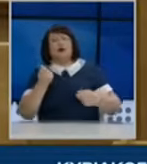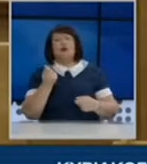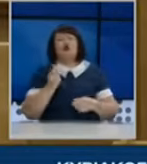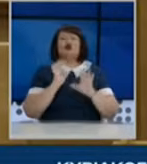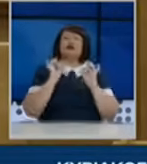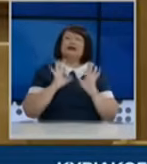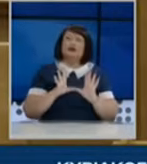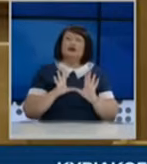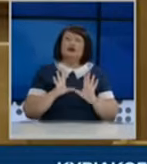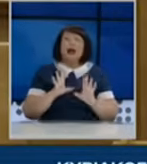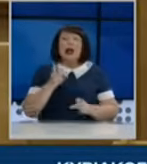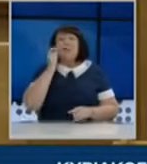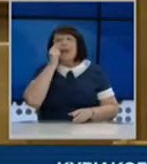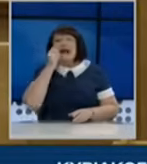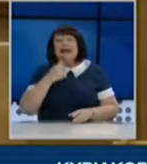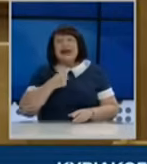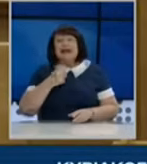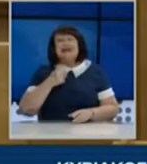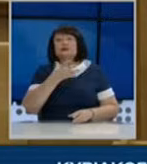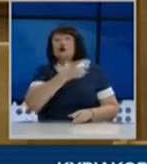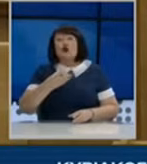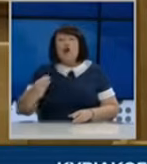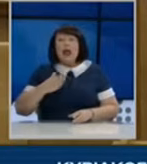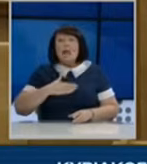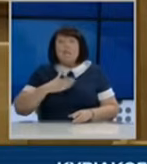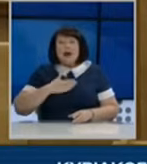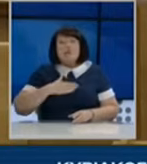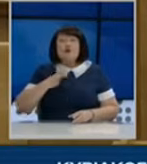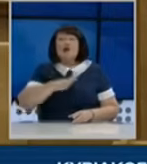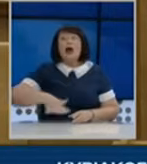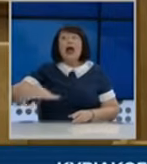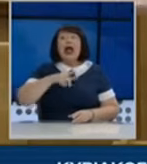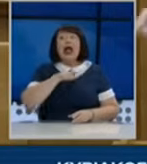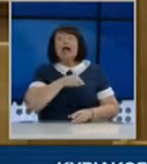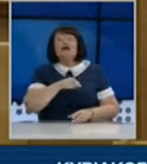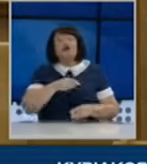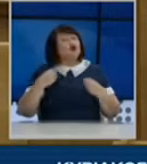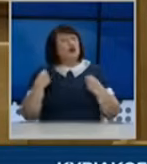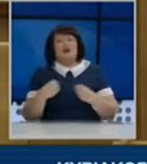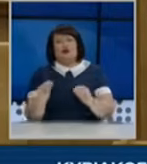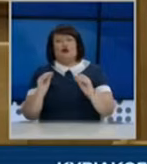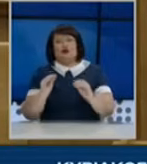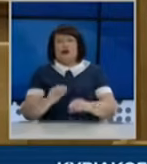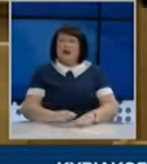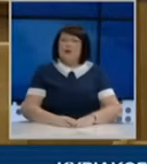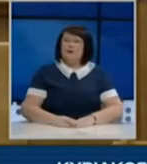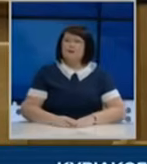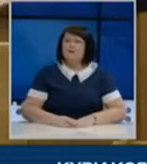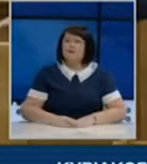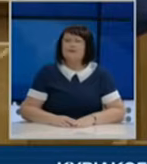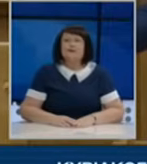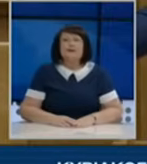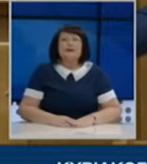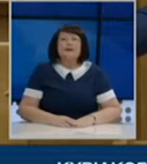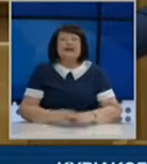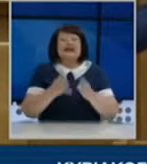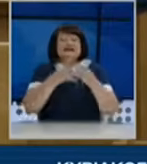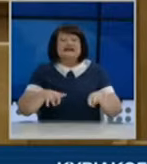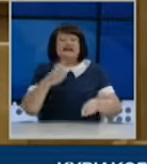το αίμα του πατέρα μου και των Ελλήνων δεν το ξεπουλά για Πορφυρογέννη του Σοβελόπουλος. Και κάτι τελευταίο. Ας κάνει ό,τι έκανε συγγενής